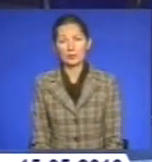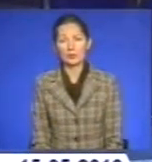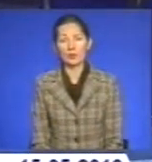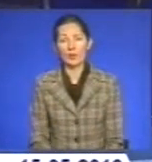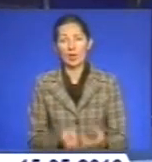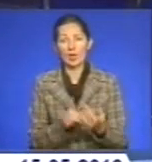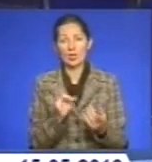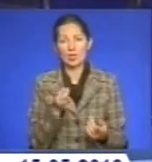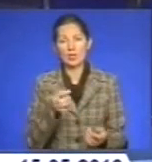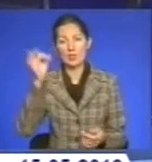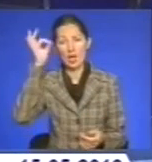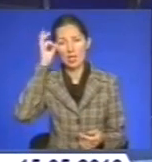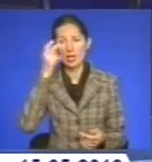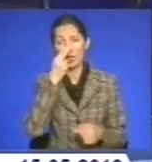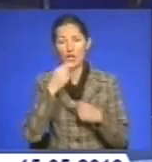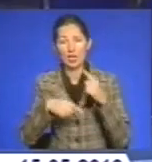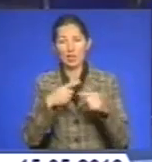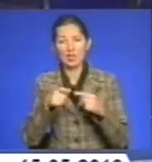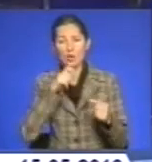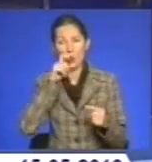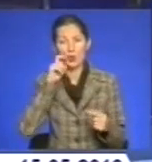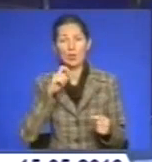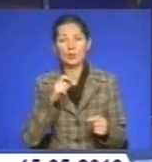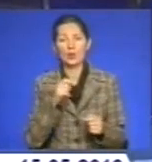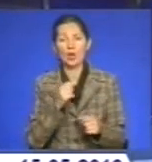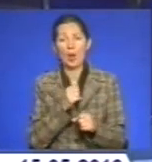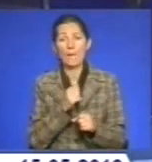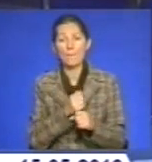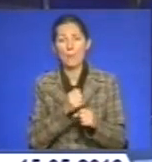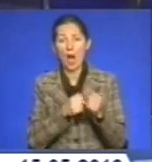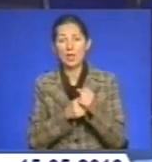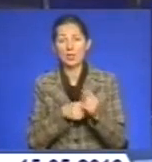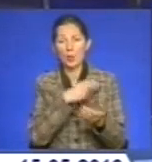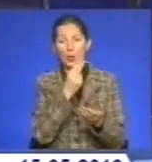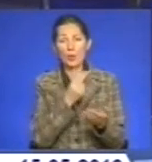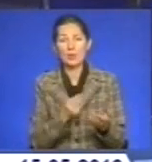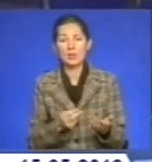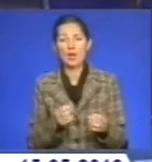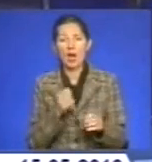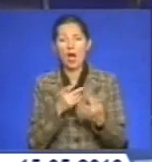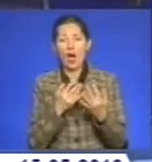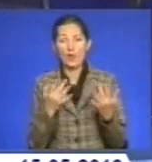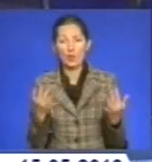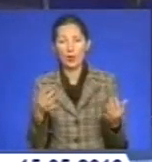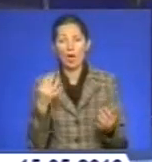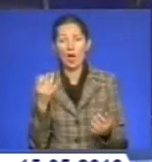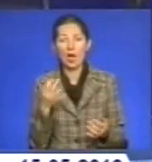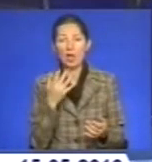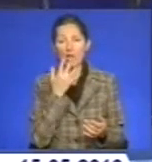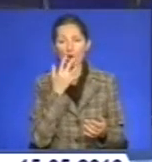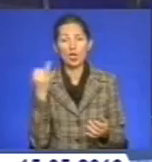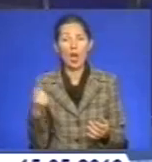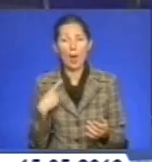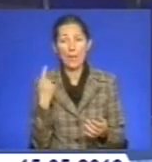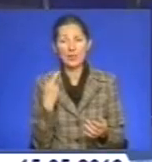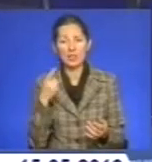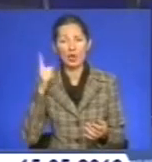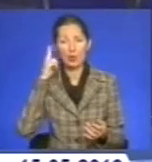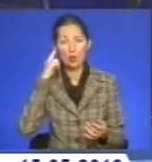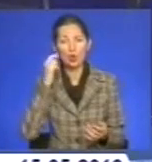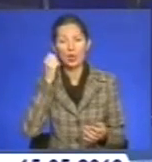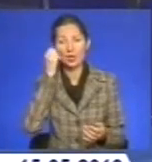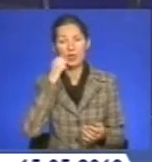Ще раз згадати традиції української Пасхи, помилуватися виробами народних майстрів, почути старовинні гаївки та веснянки мали